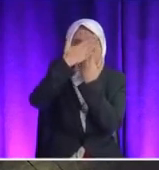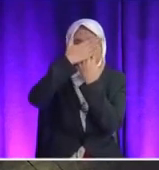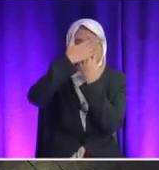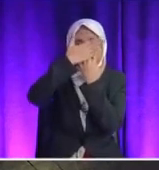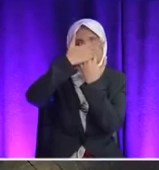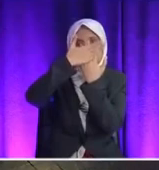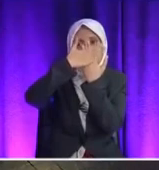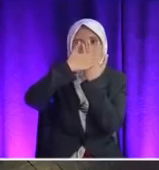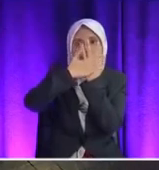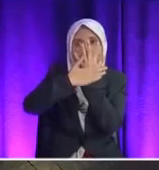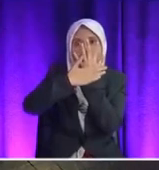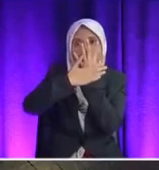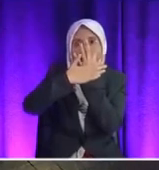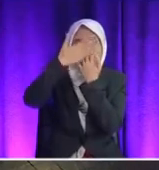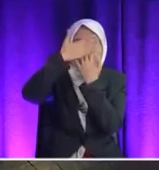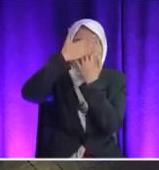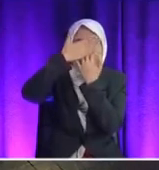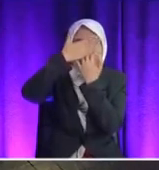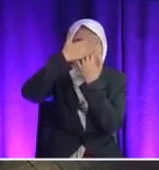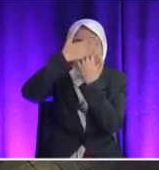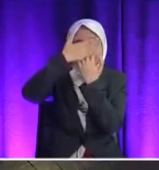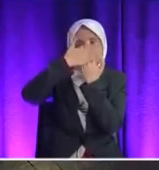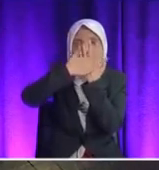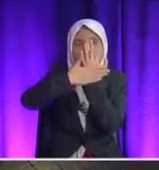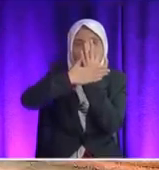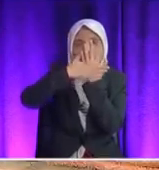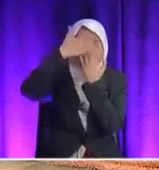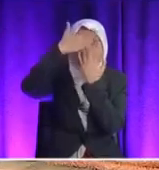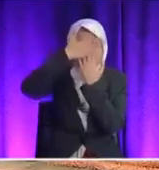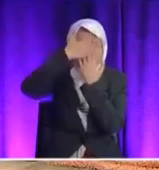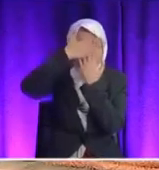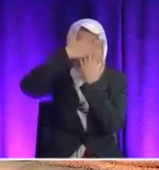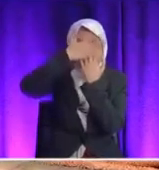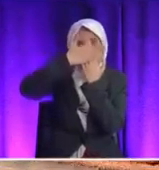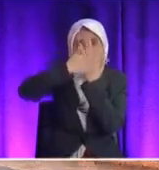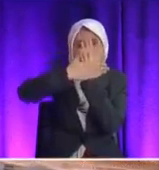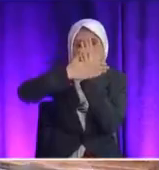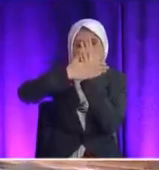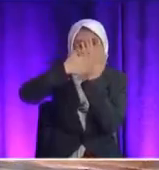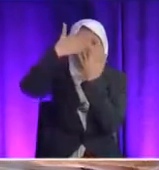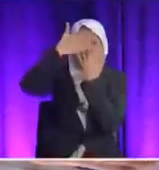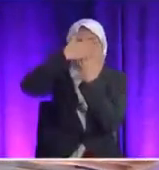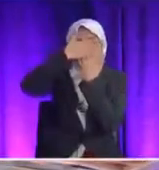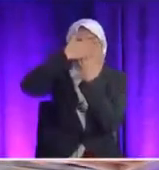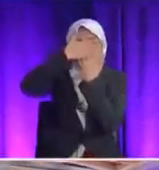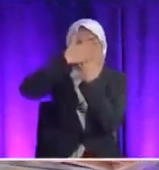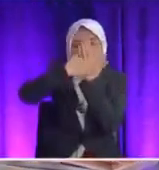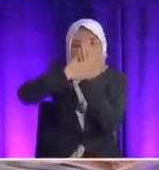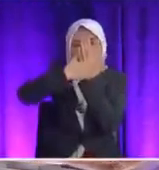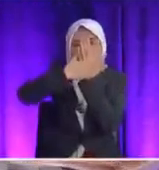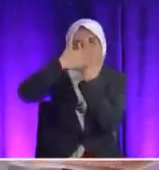hai hai bye oke Hah atas bawah atas bawah oke baik yang semua permukaannya